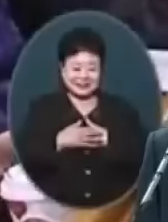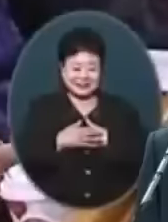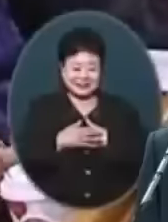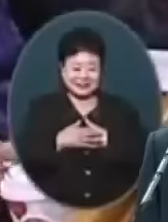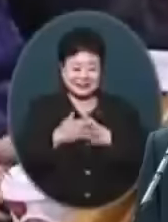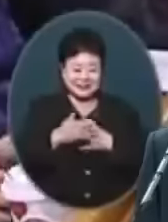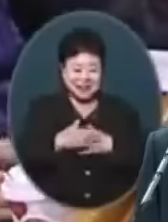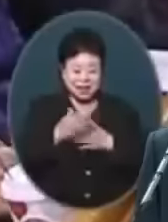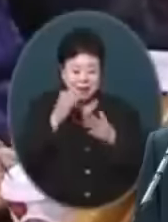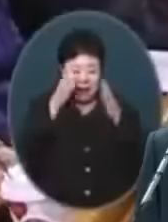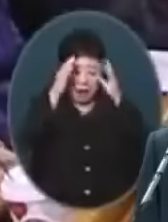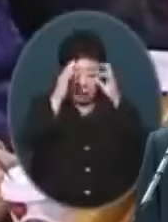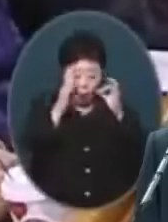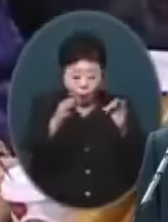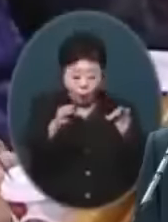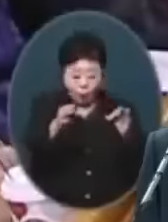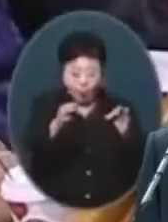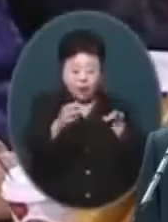내가 바라보고